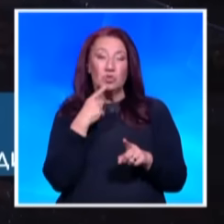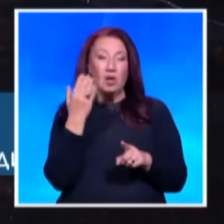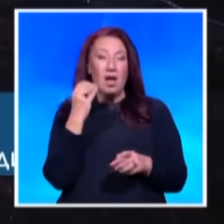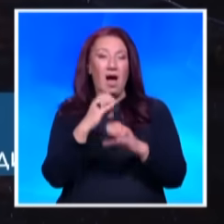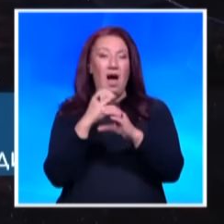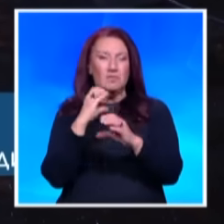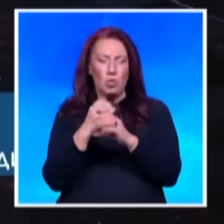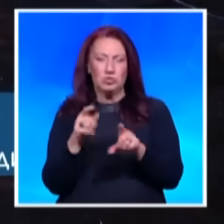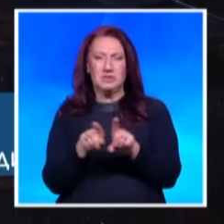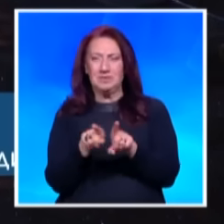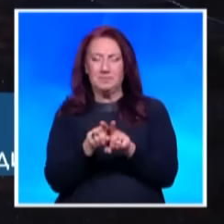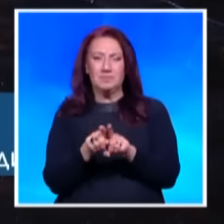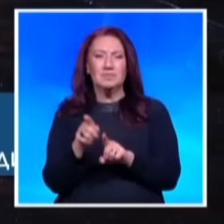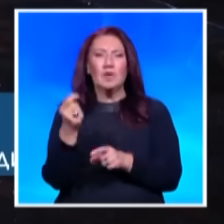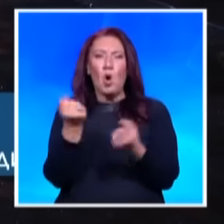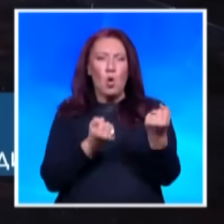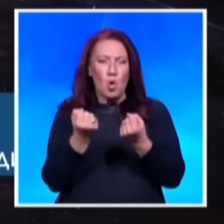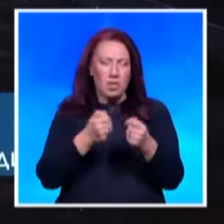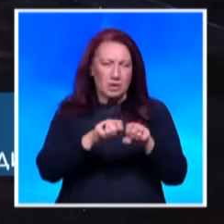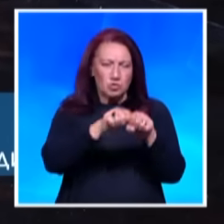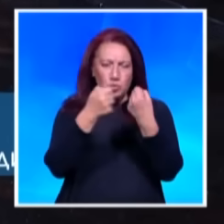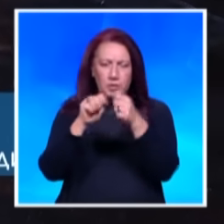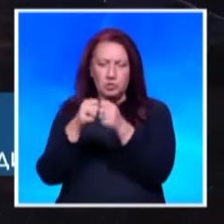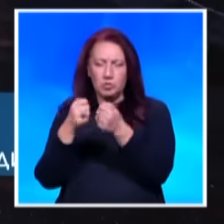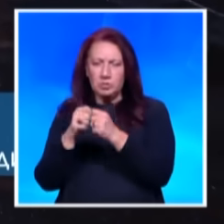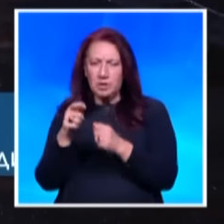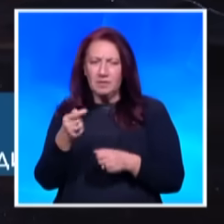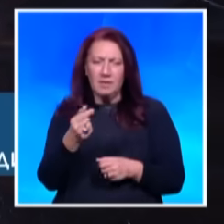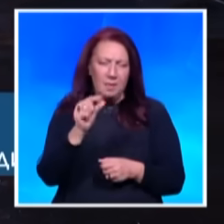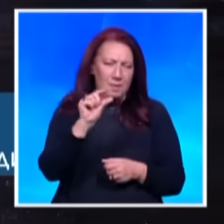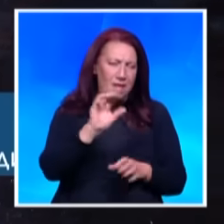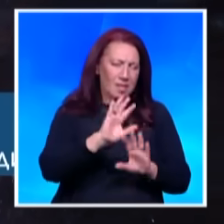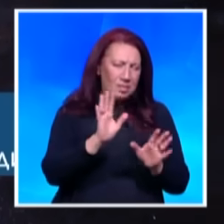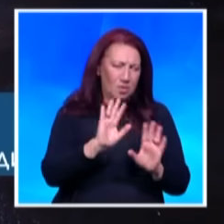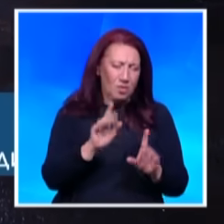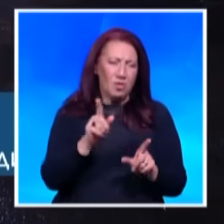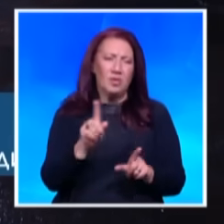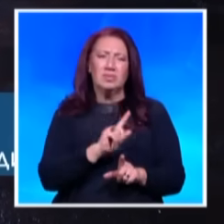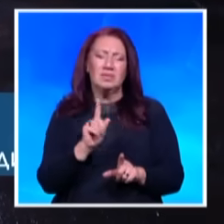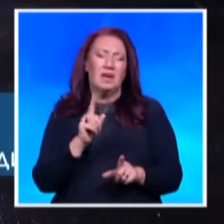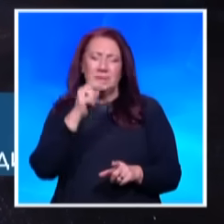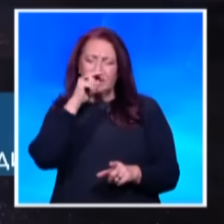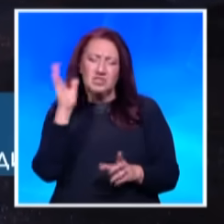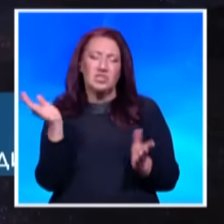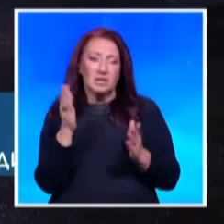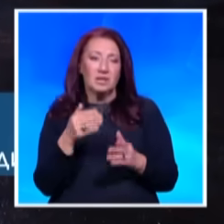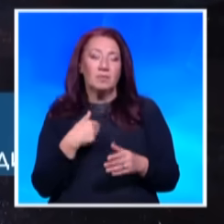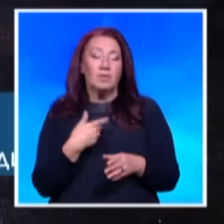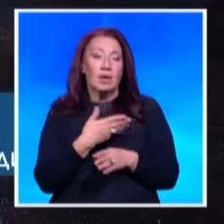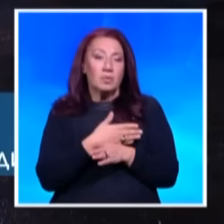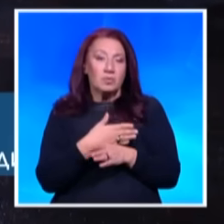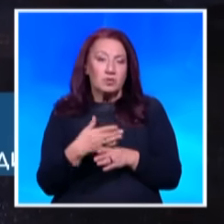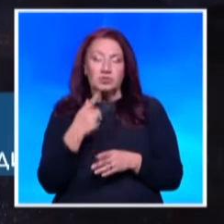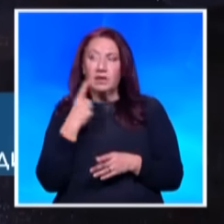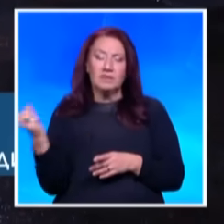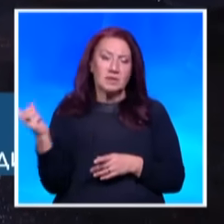и колите, но това, разбира се, са най-малките щети, материалното няма никакво значение. Продължава да летят една след друга и